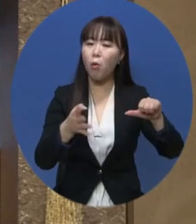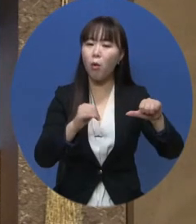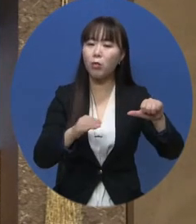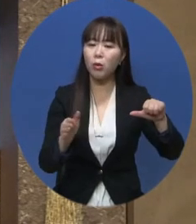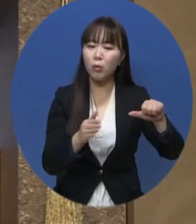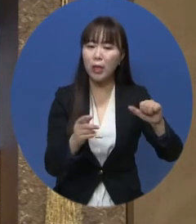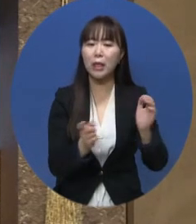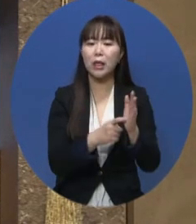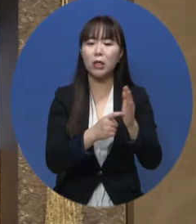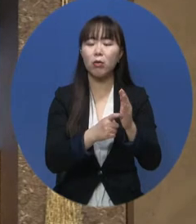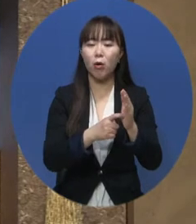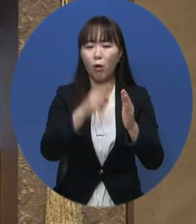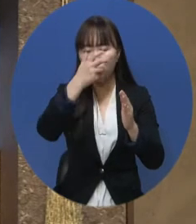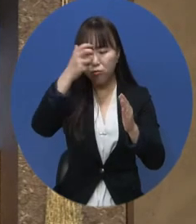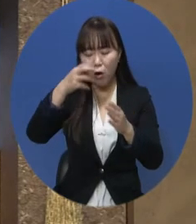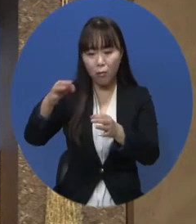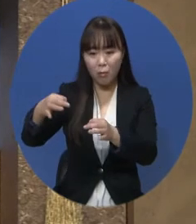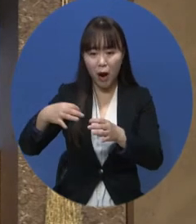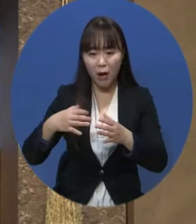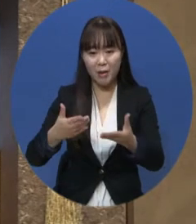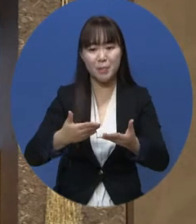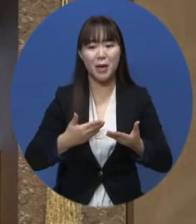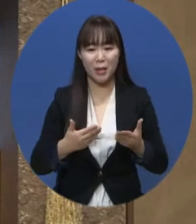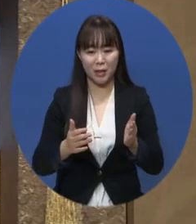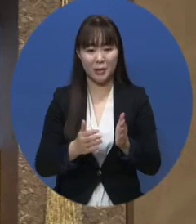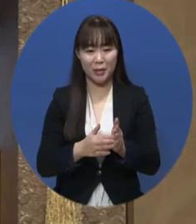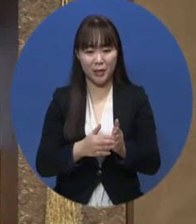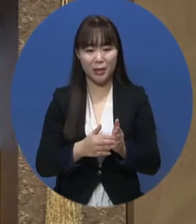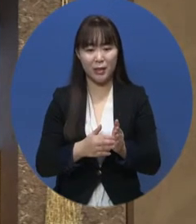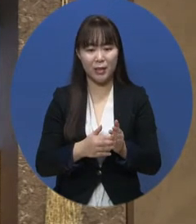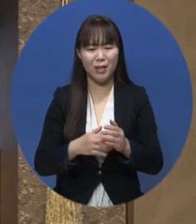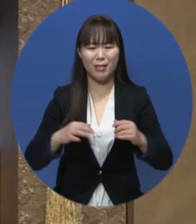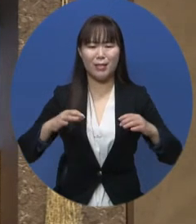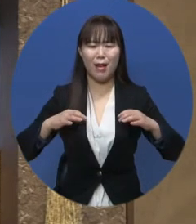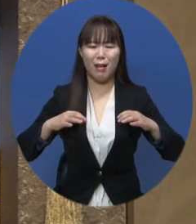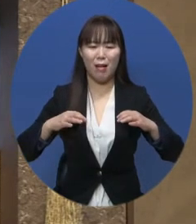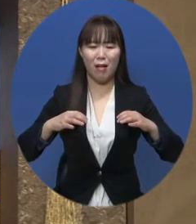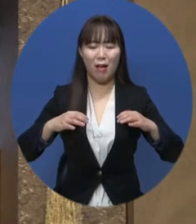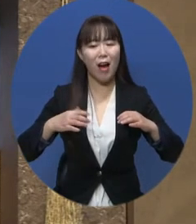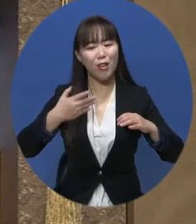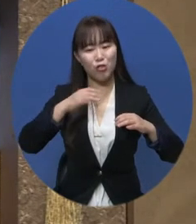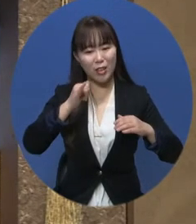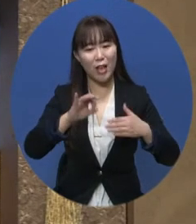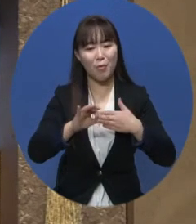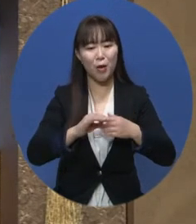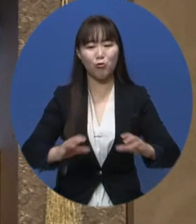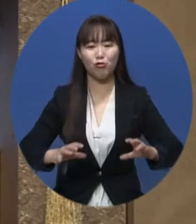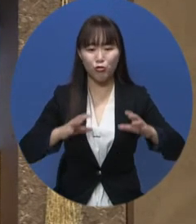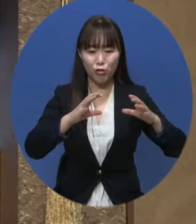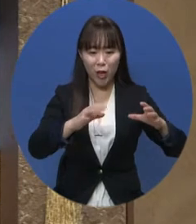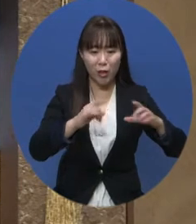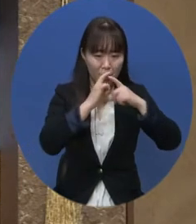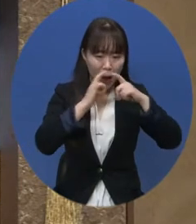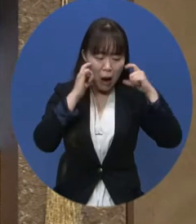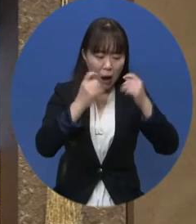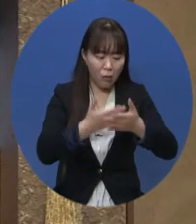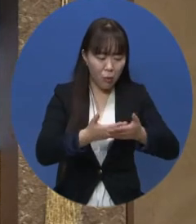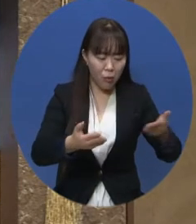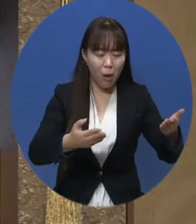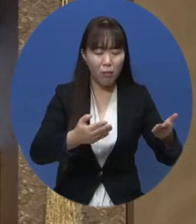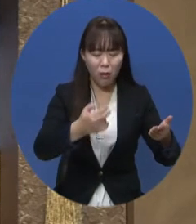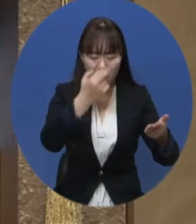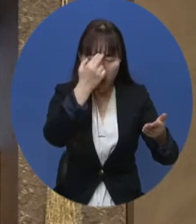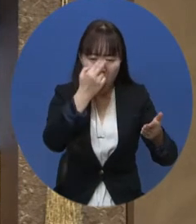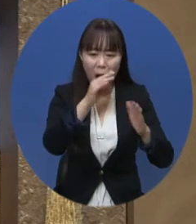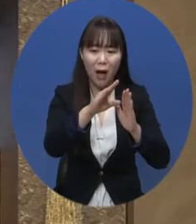긴급 그 후원을 받아서 뭐 자랑할 만하다면 그 당시 국가도 마스크를 공급하기 어려울